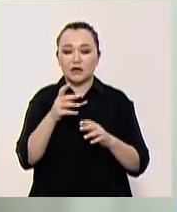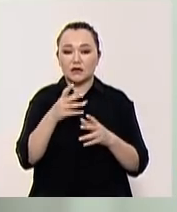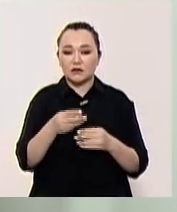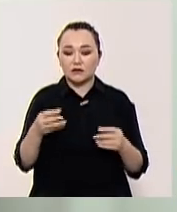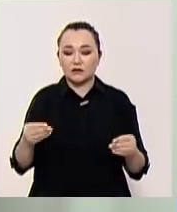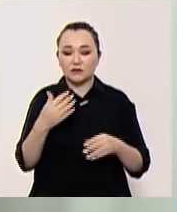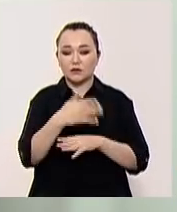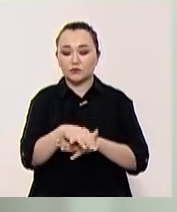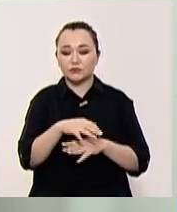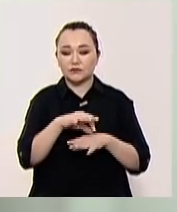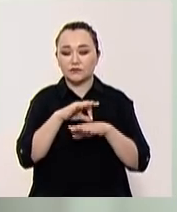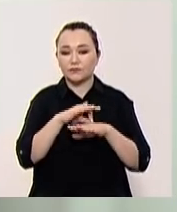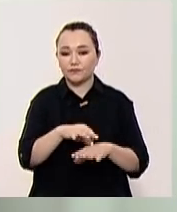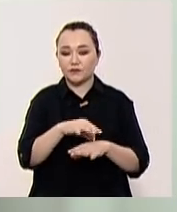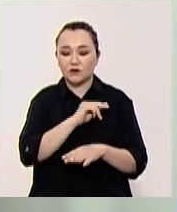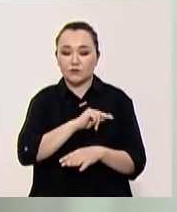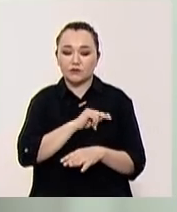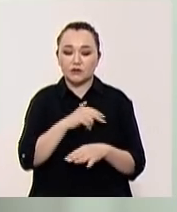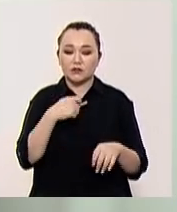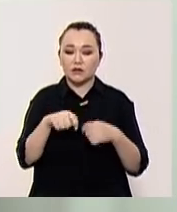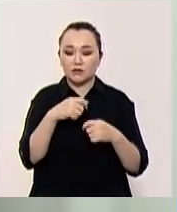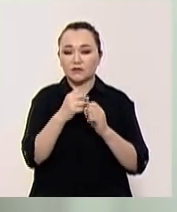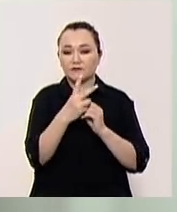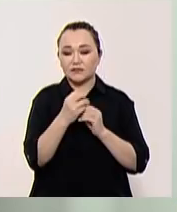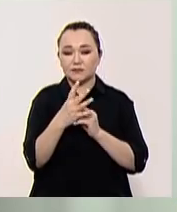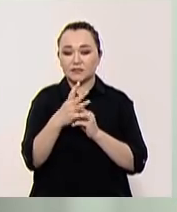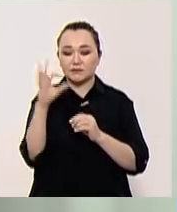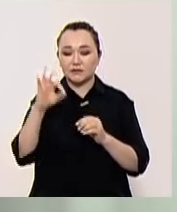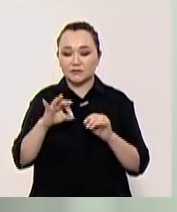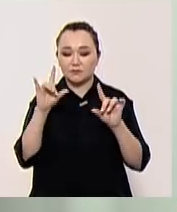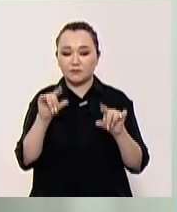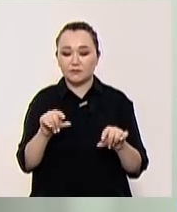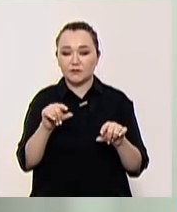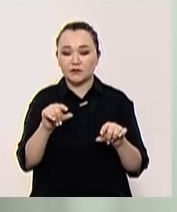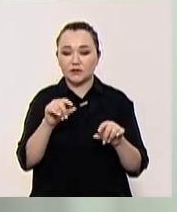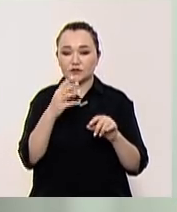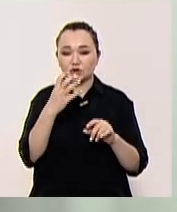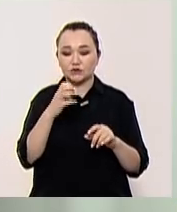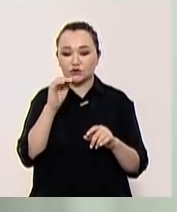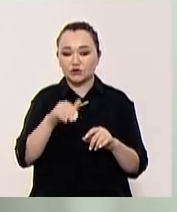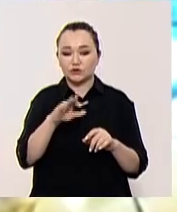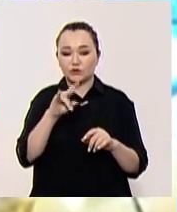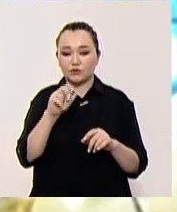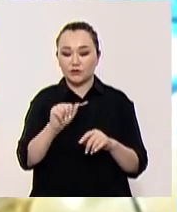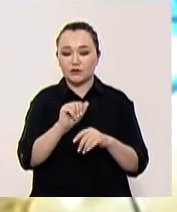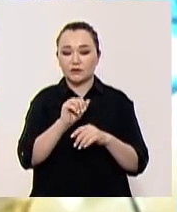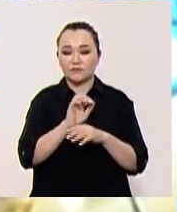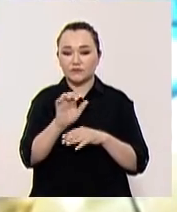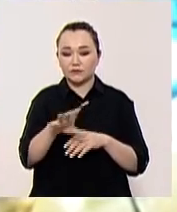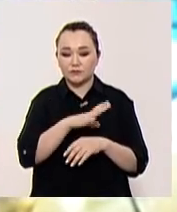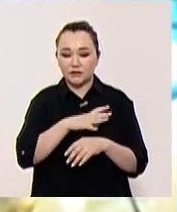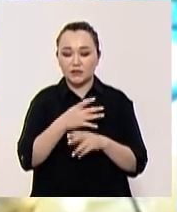дала жұмыстарын жүргізуге нарықтық бағадан 12-15% төмен бағамен 400 мың тонна бөлінді. Үкімет